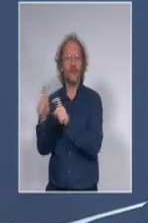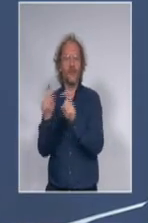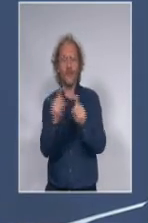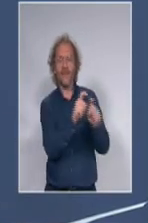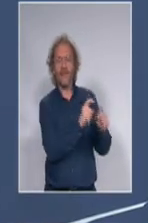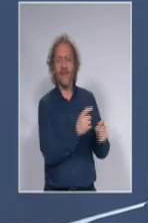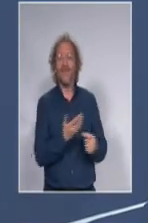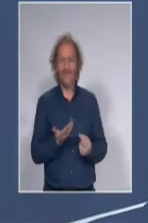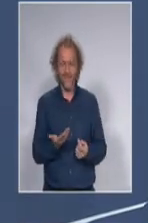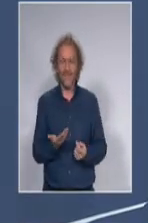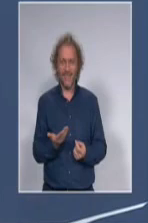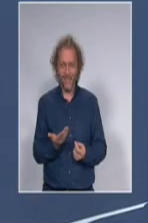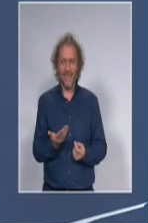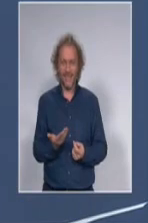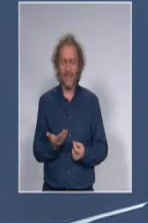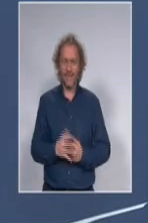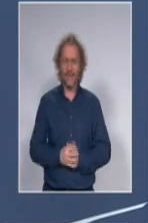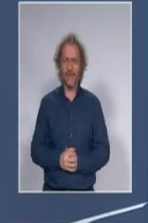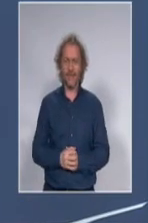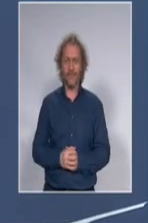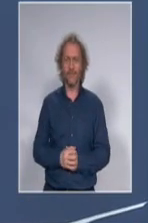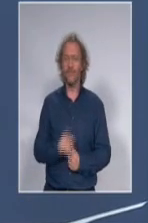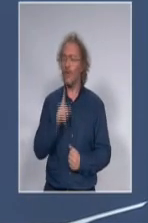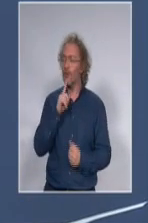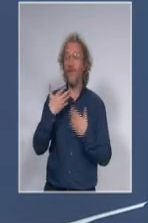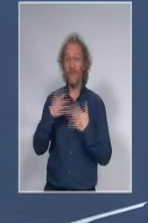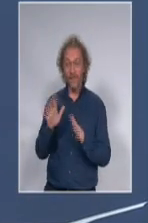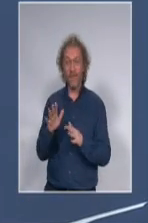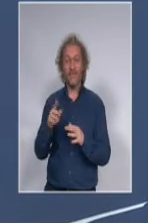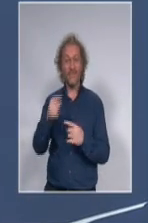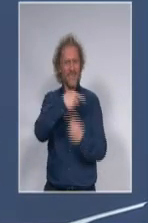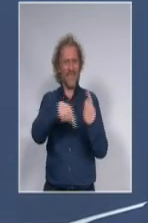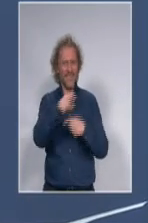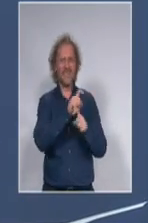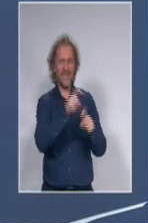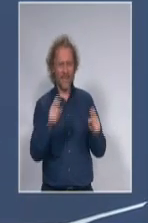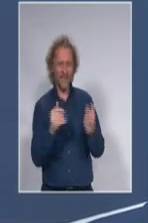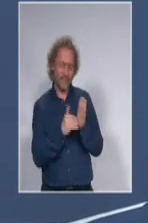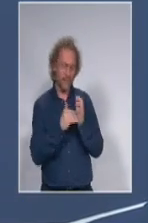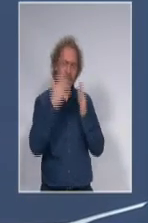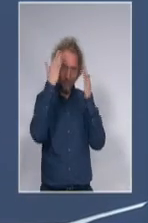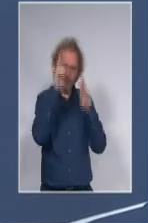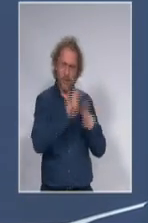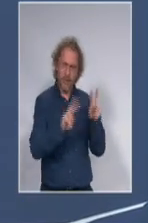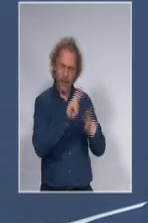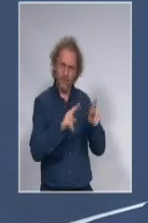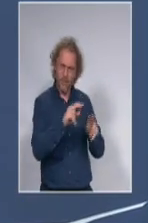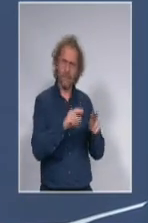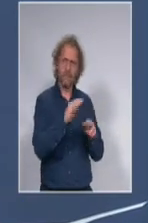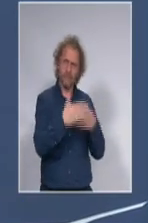kolika se nanosi ljudima koji su već zaraženi, o kojima bismo brinuli kroz lekarske procedure.